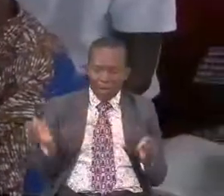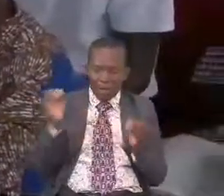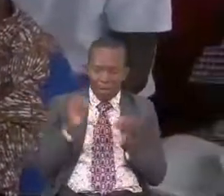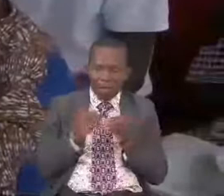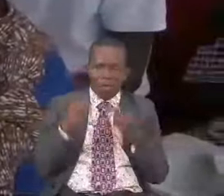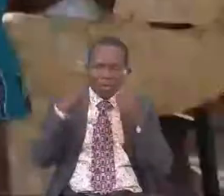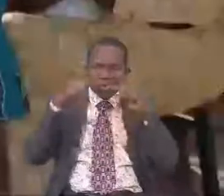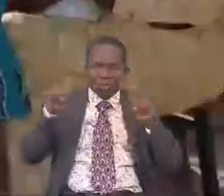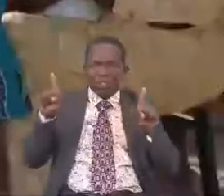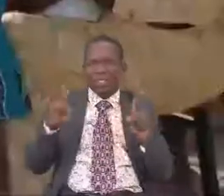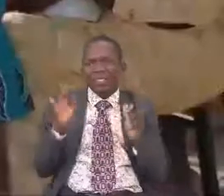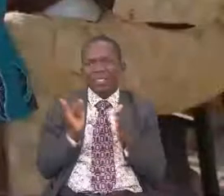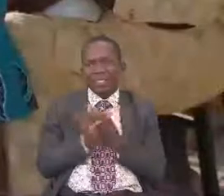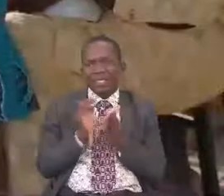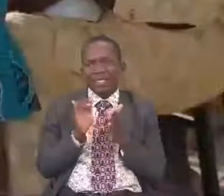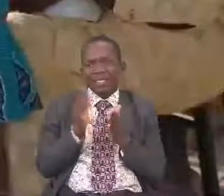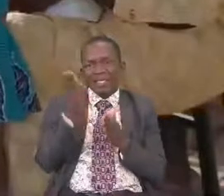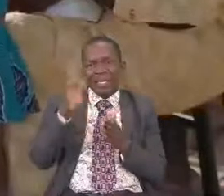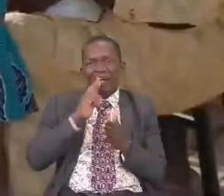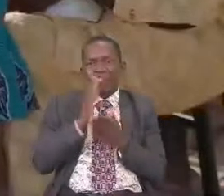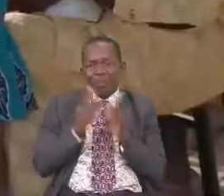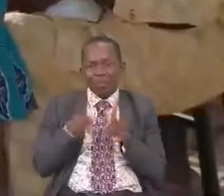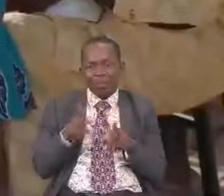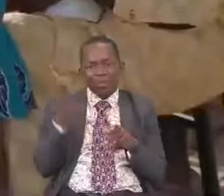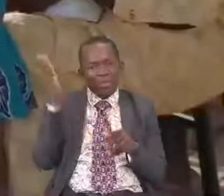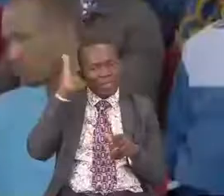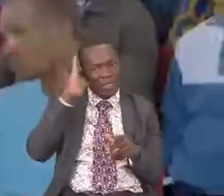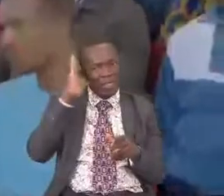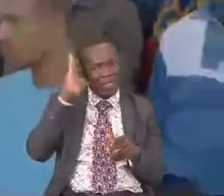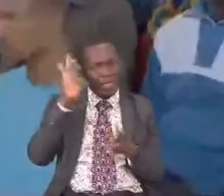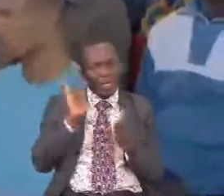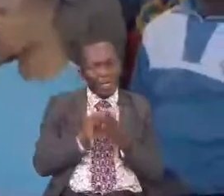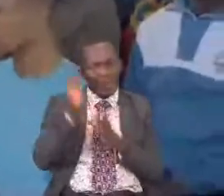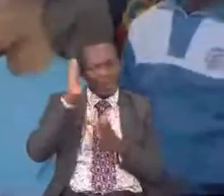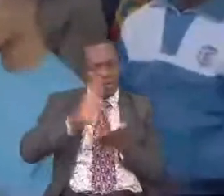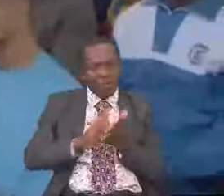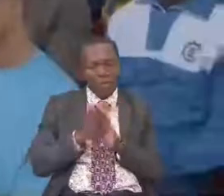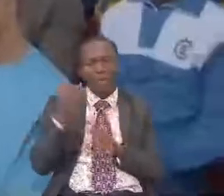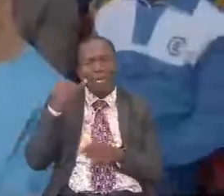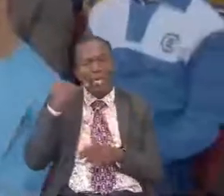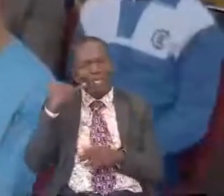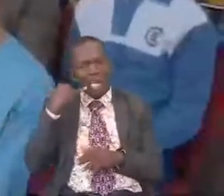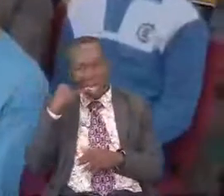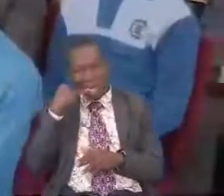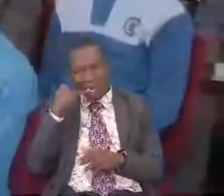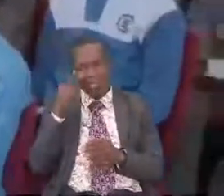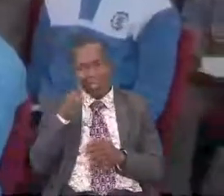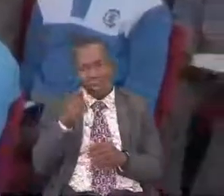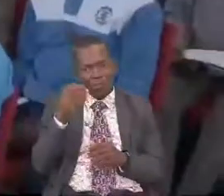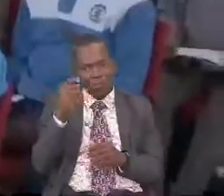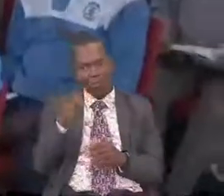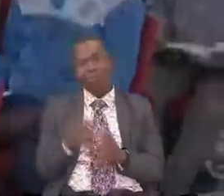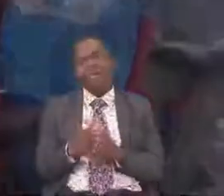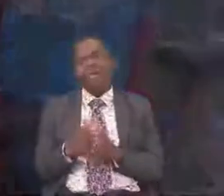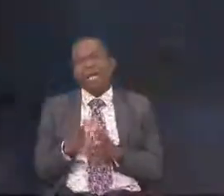qui seront jaloux de toi. Il y aura des gens qui vont t'envier, envier ta position. Et ils diront, ah, nous